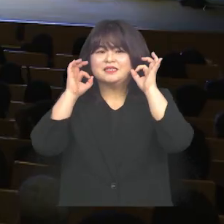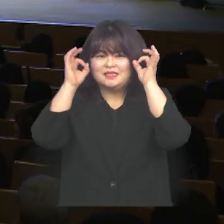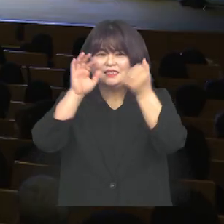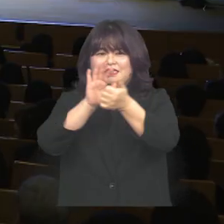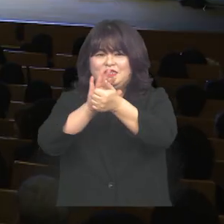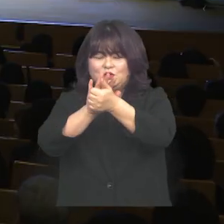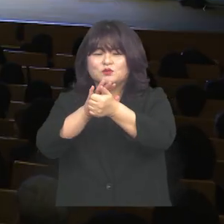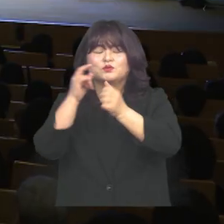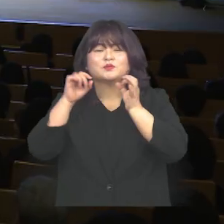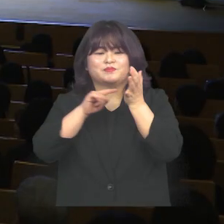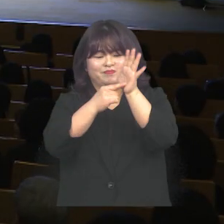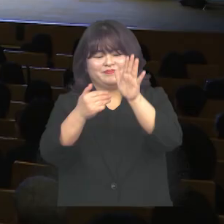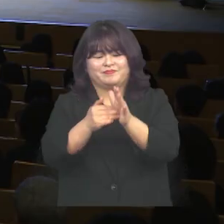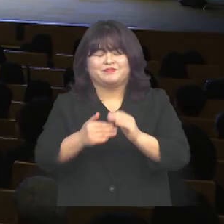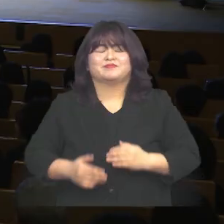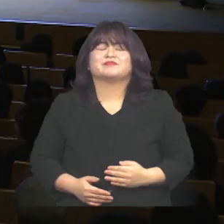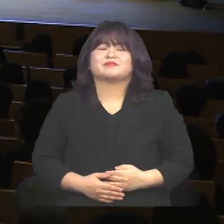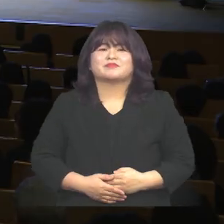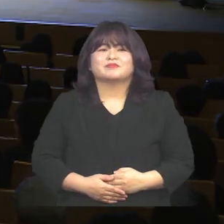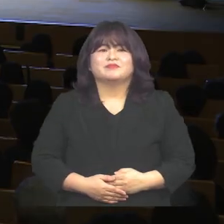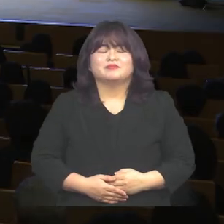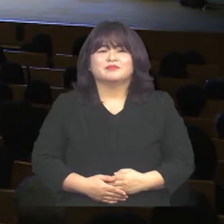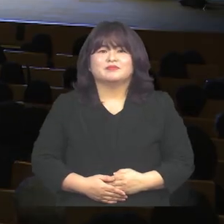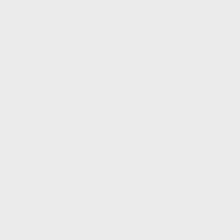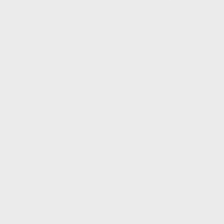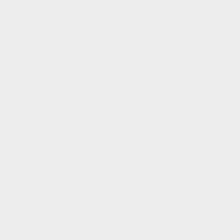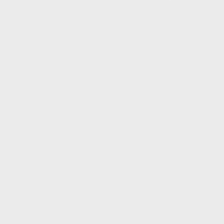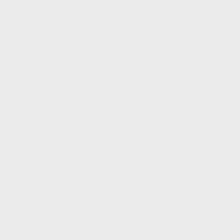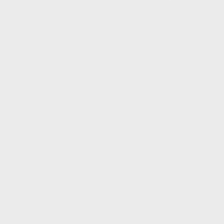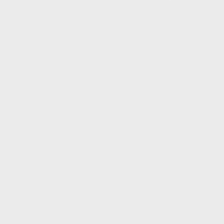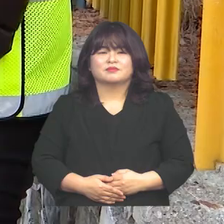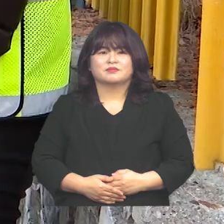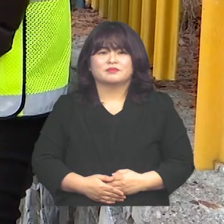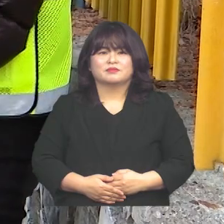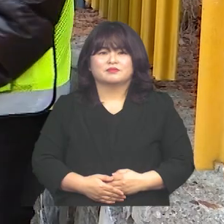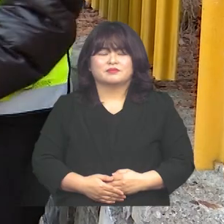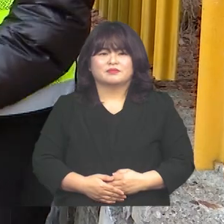현장을 지원하고 응원하겠다고 말했습니다.